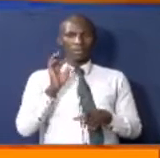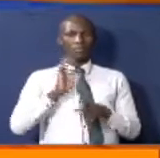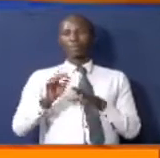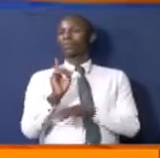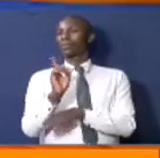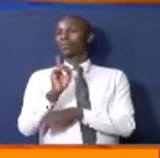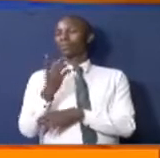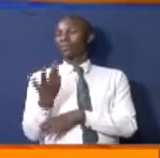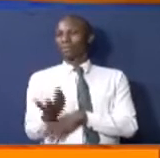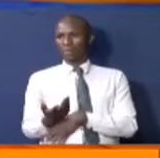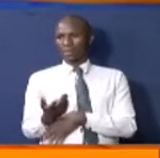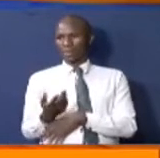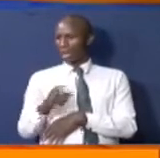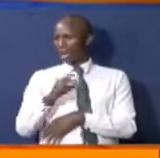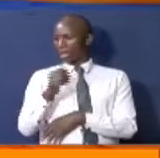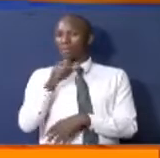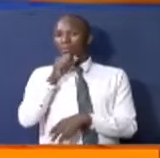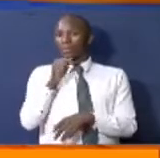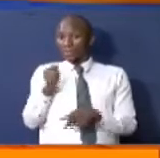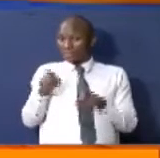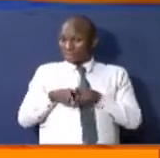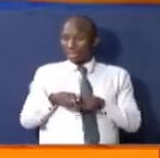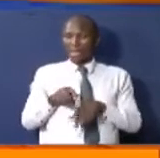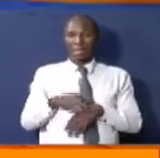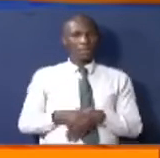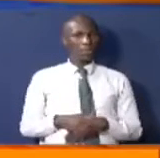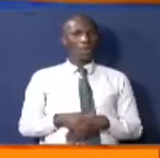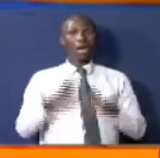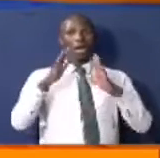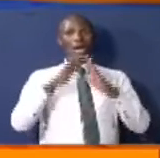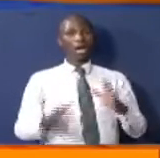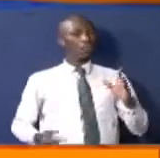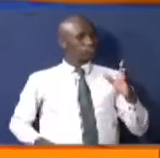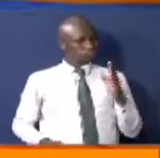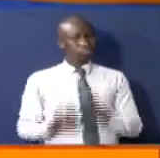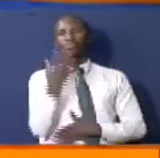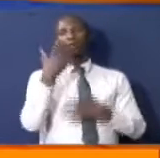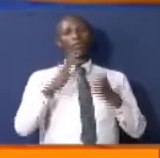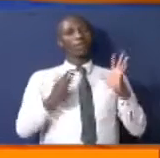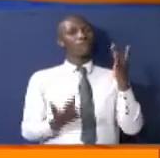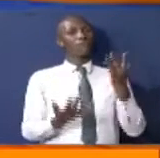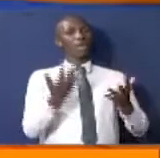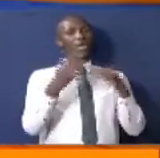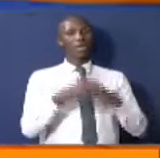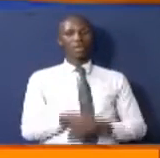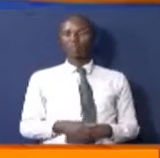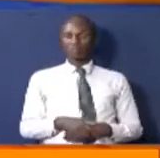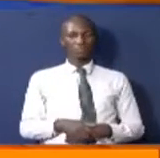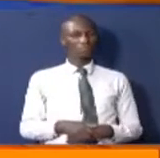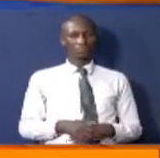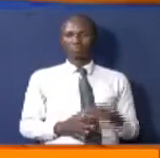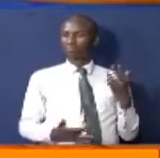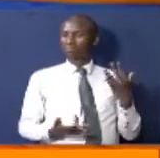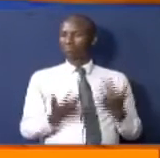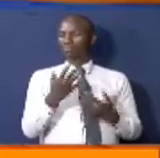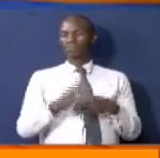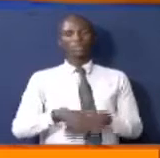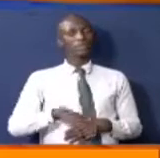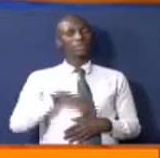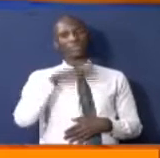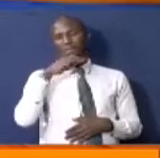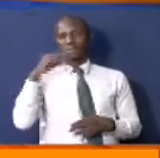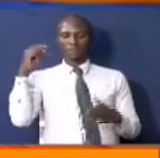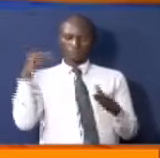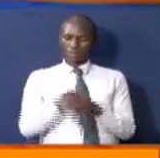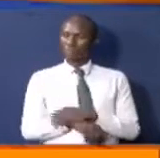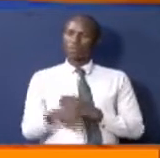ya kanete ni kamwe tukainya kuitho vikiye kuvivya nyumba yo. Na vala kaka vikiye kuitho wa kaivya nginya kandela kuyanama uvuala